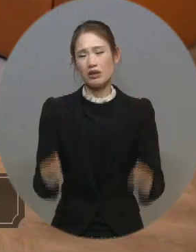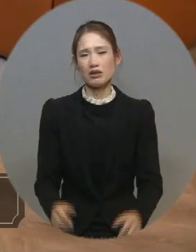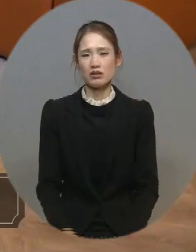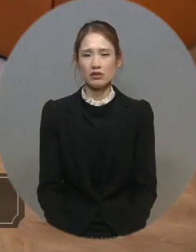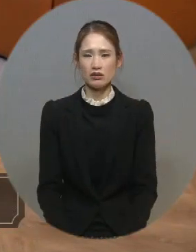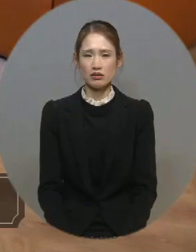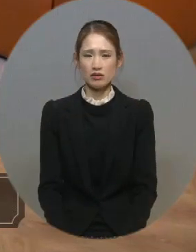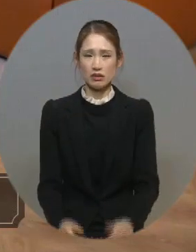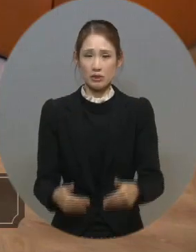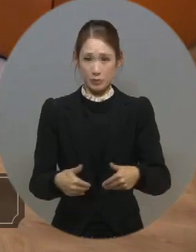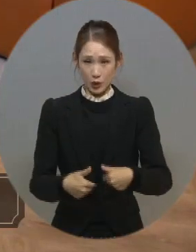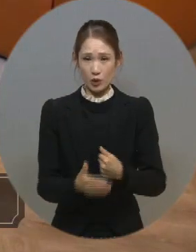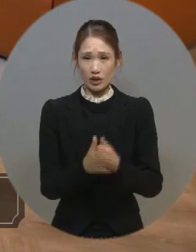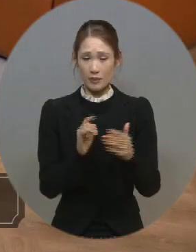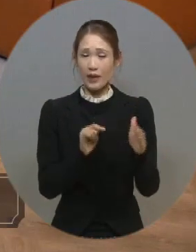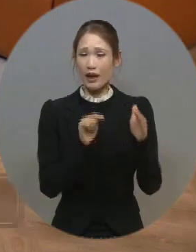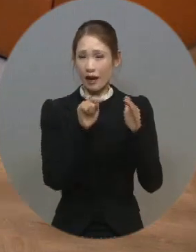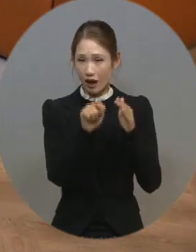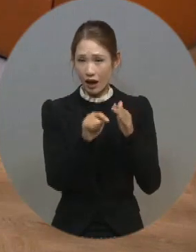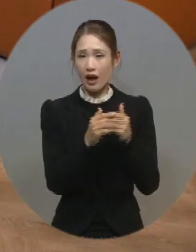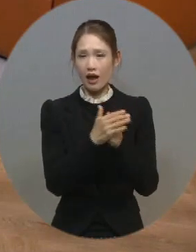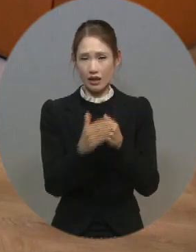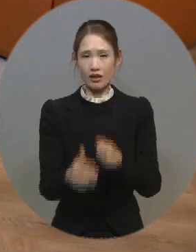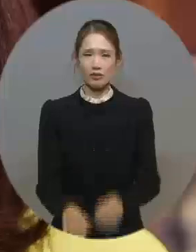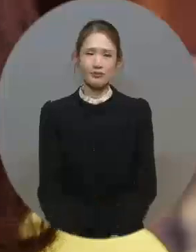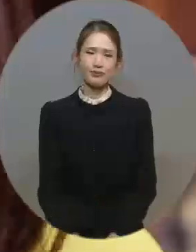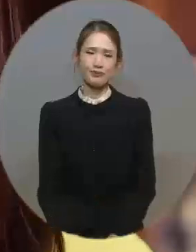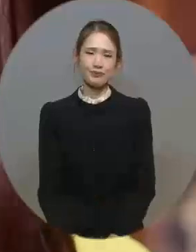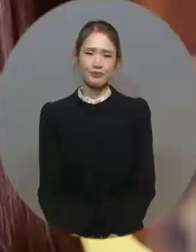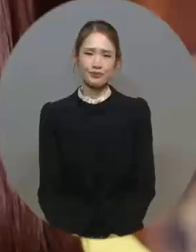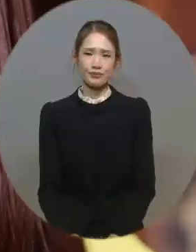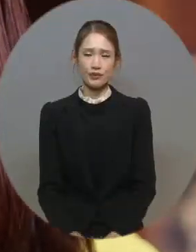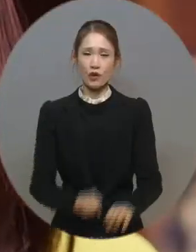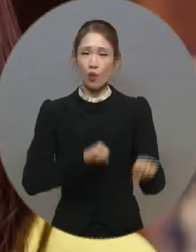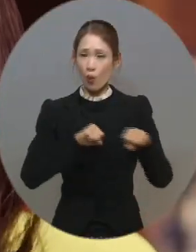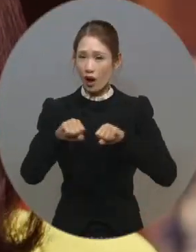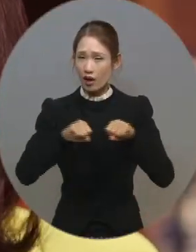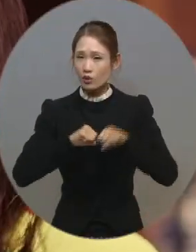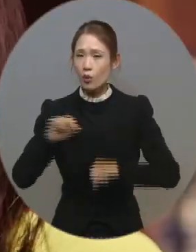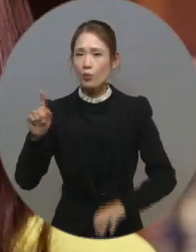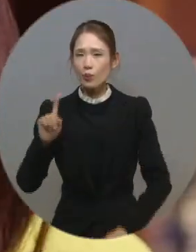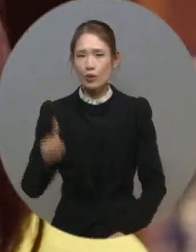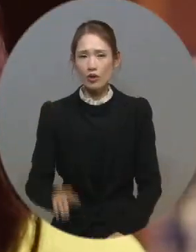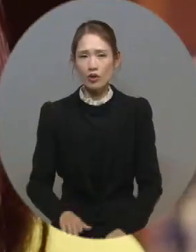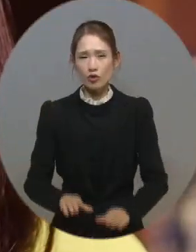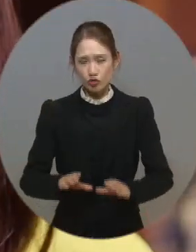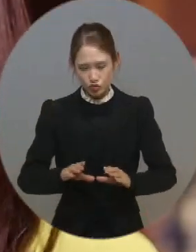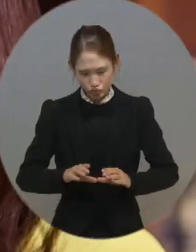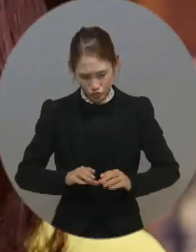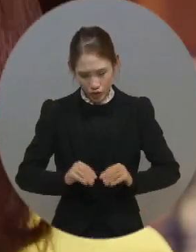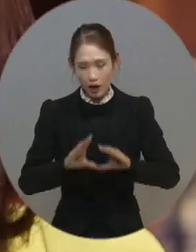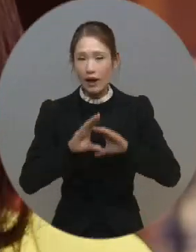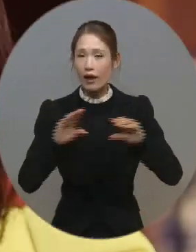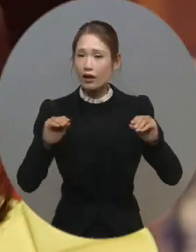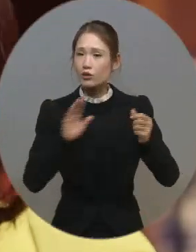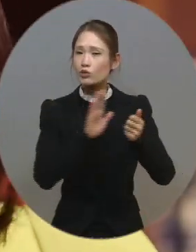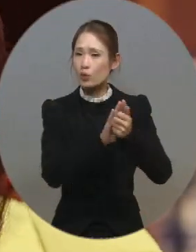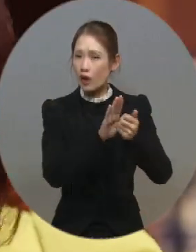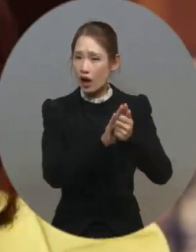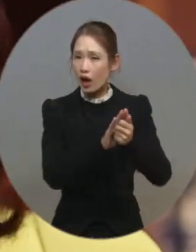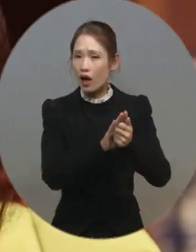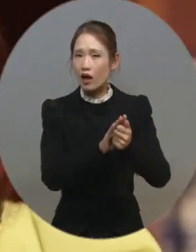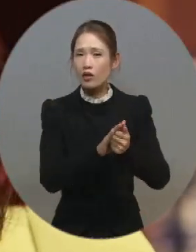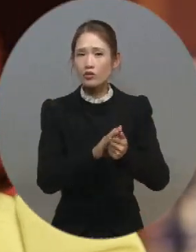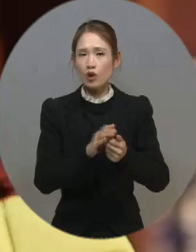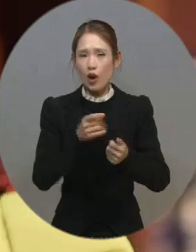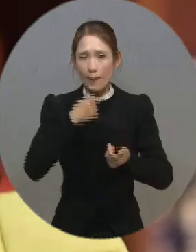필요해서 들어가시게 된 거잖아요. 그렇죠. 누구보다도. 그럼 가서 어떤 일들을 하신 거예요? 이제 굶주림을 해결하기 위해서 또 뭐 그냥 바로 뭐 저희가 음식